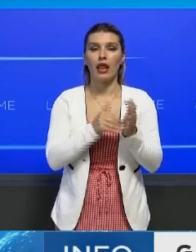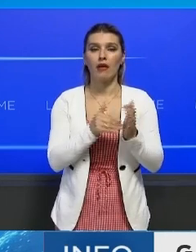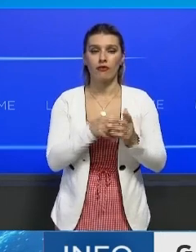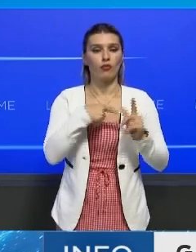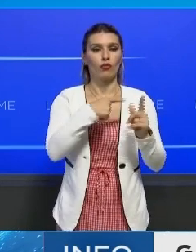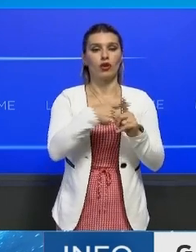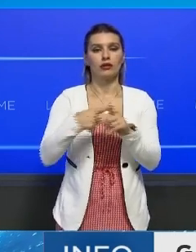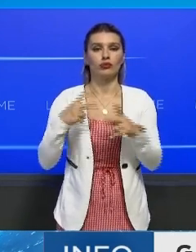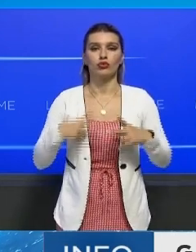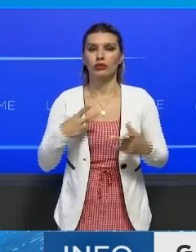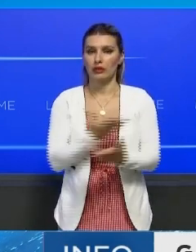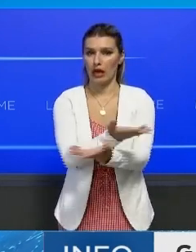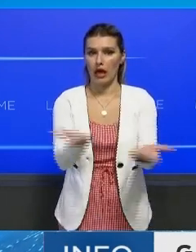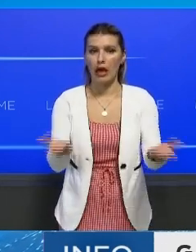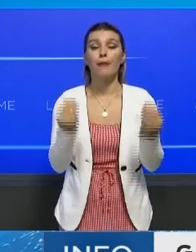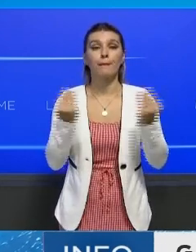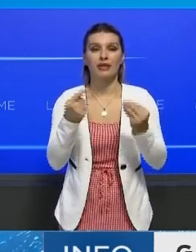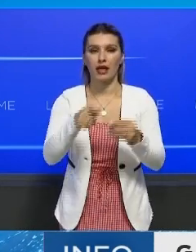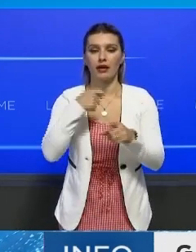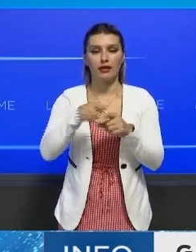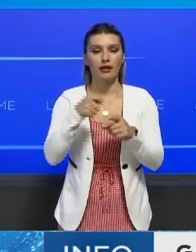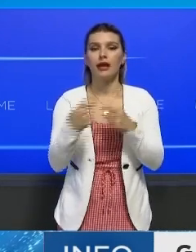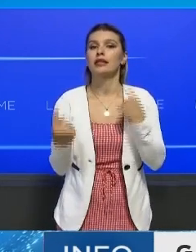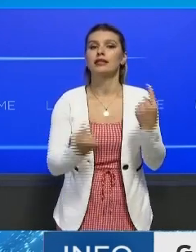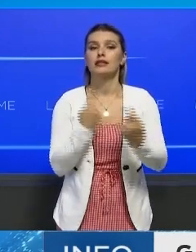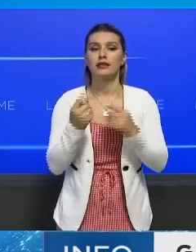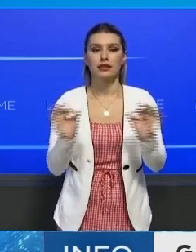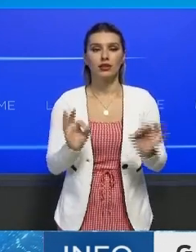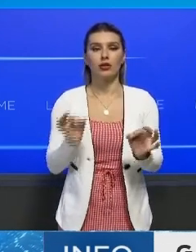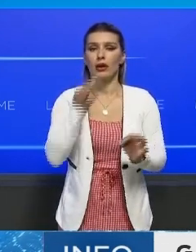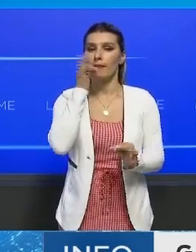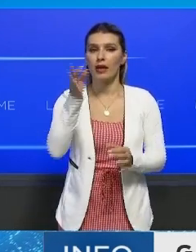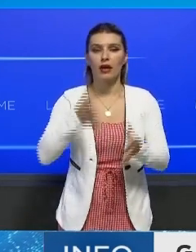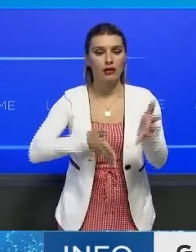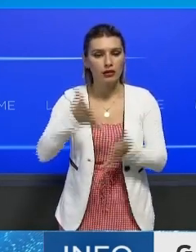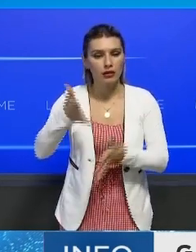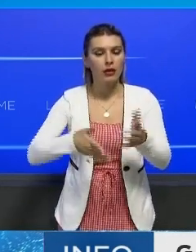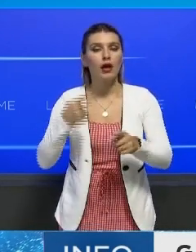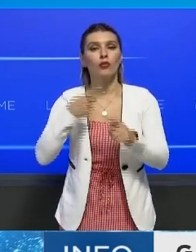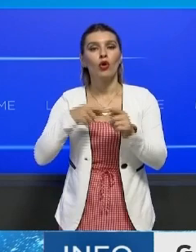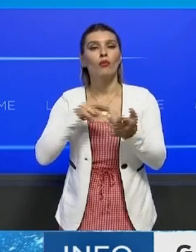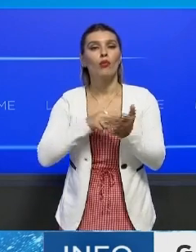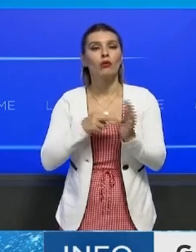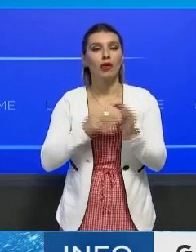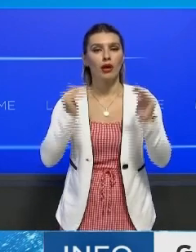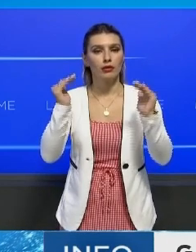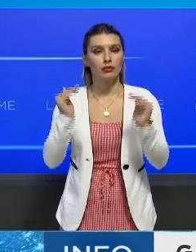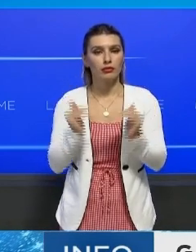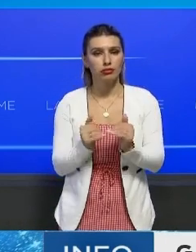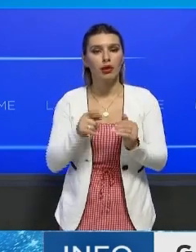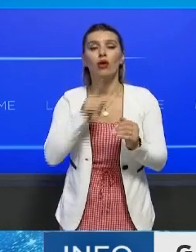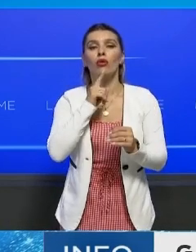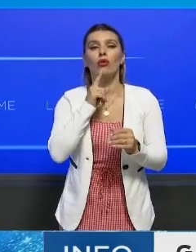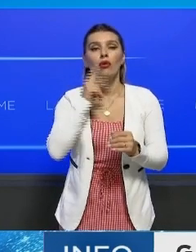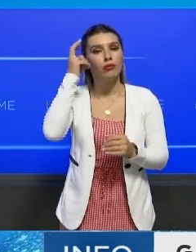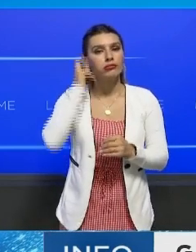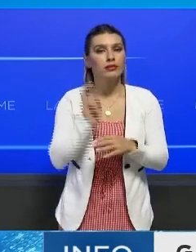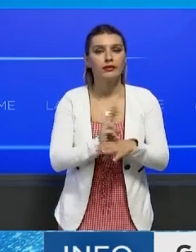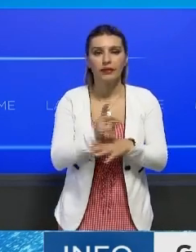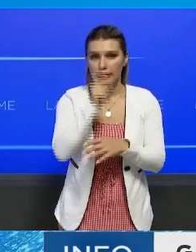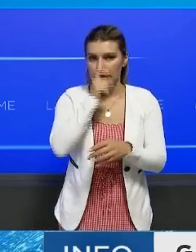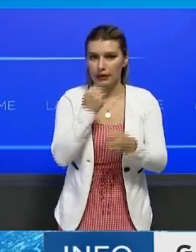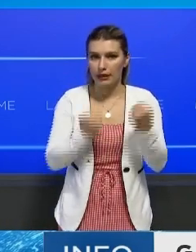mirë të të gjithë qytetarve, sepse përmirëson sigurinë në trafik, ul numrin e veturave pa regjistrim dhe